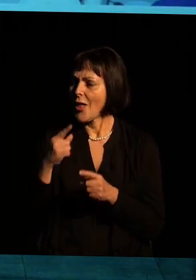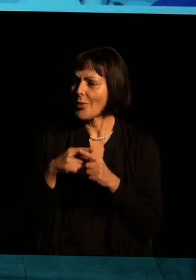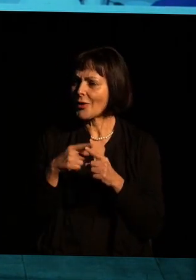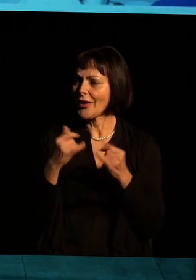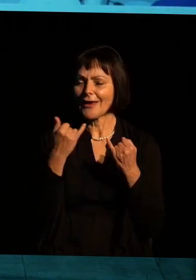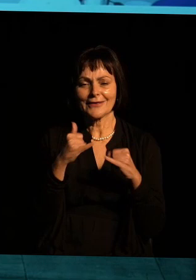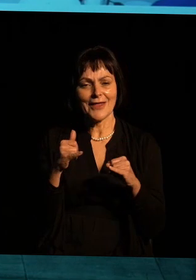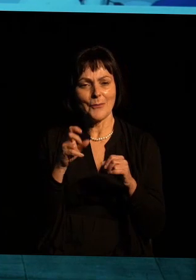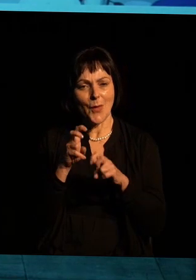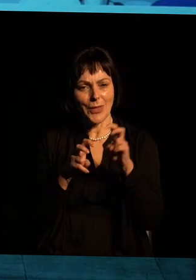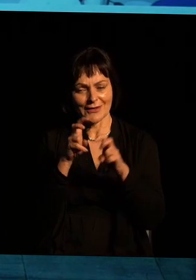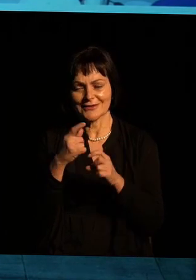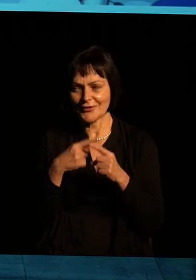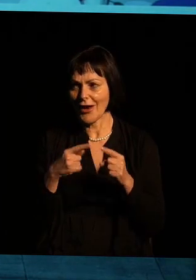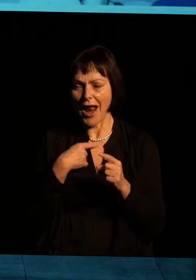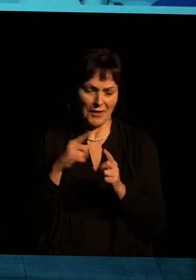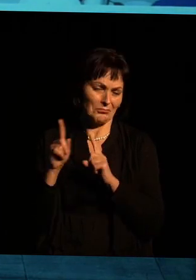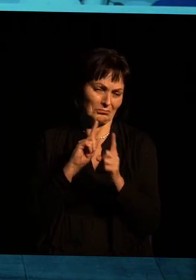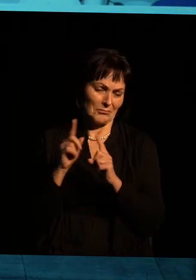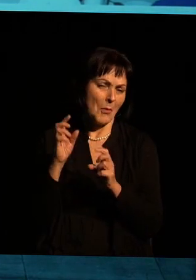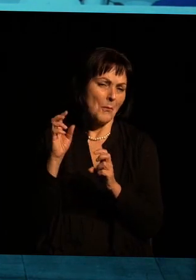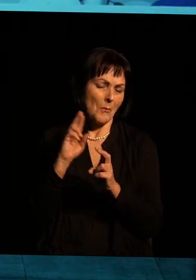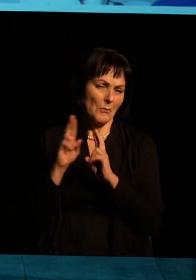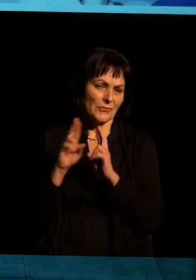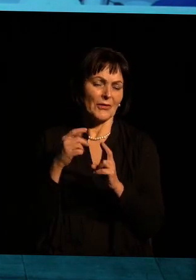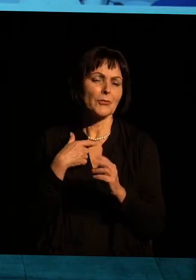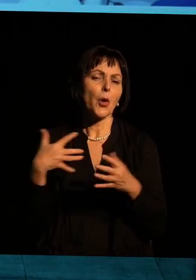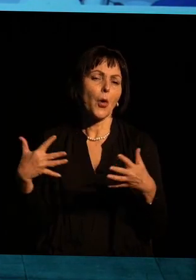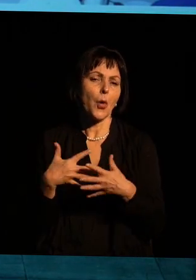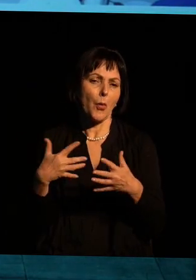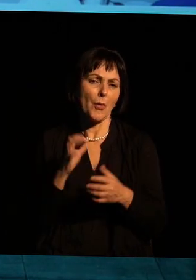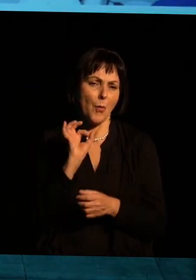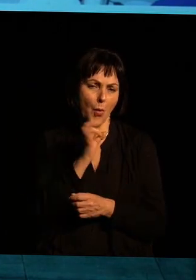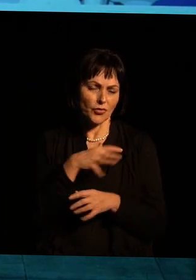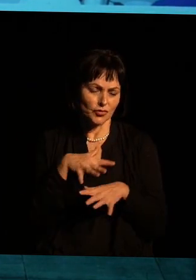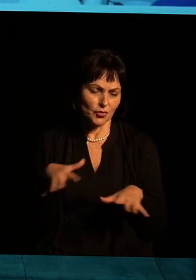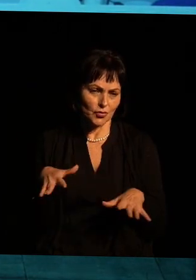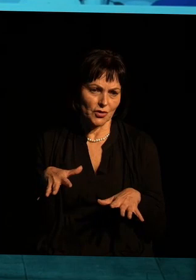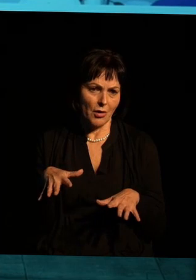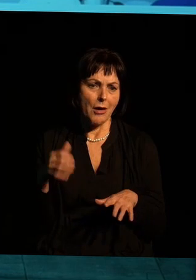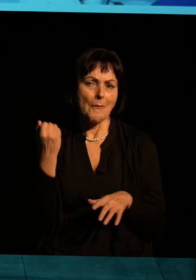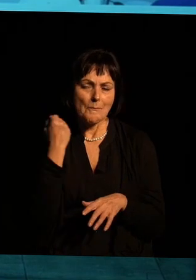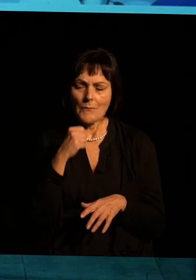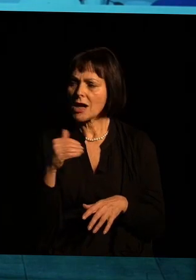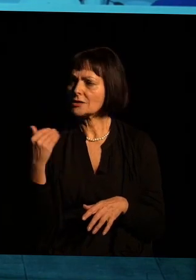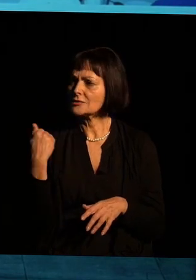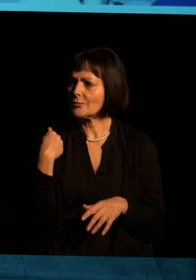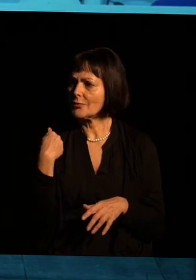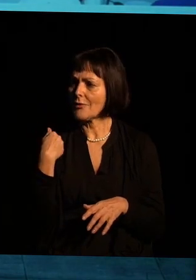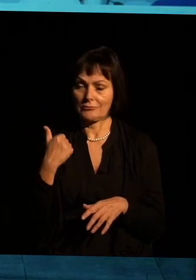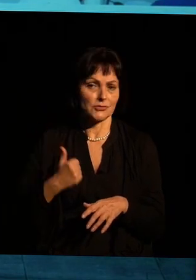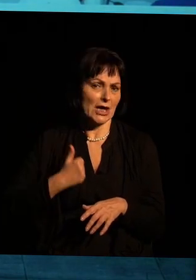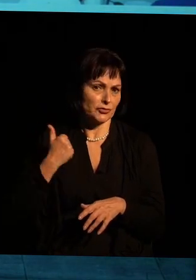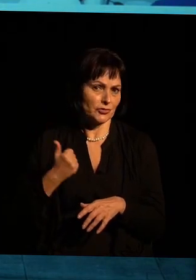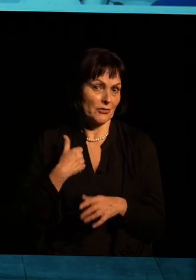inne mieli podejście ale tak, to byli ludzie z mojego klubu, dużo młodsi. Bardzo byłem